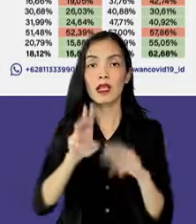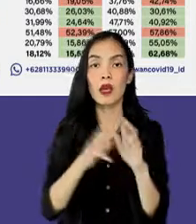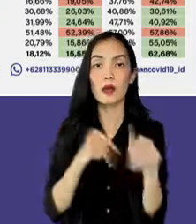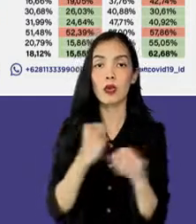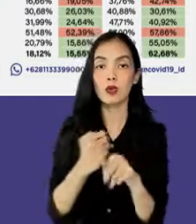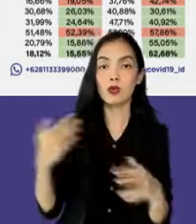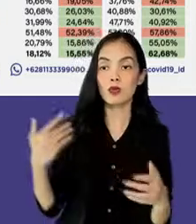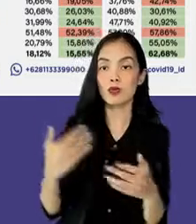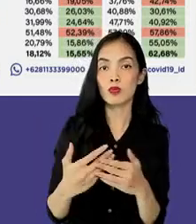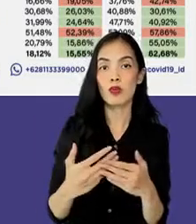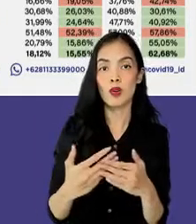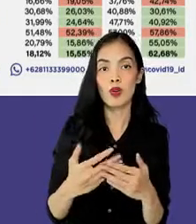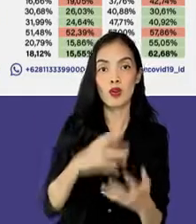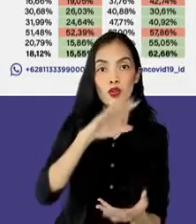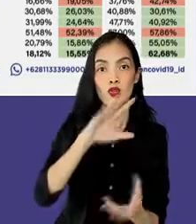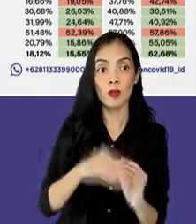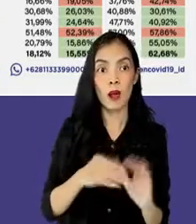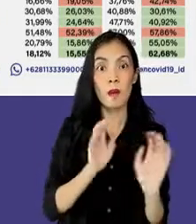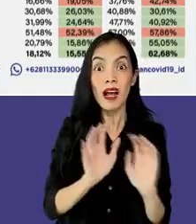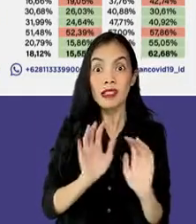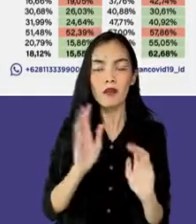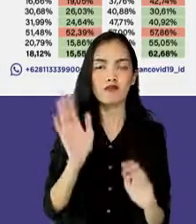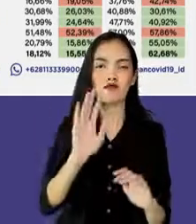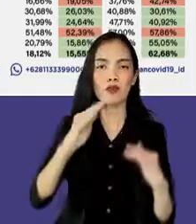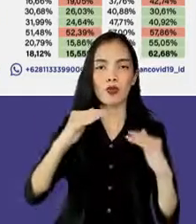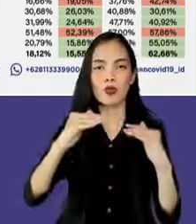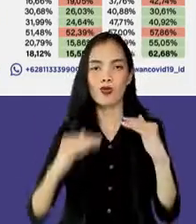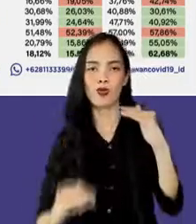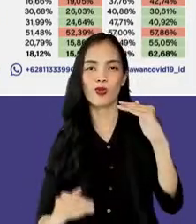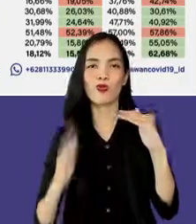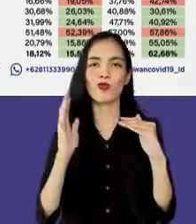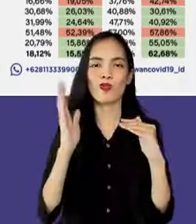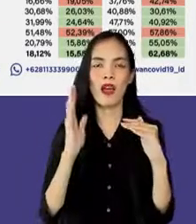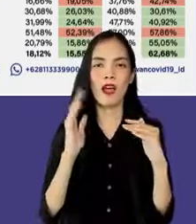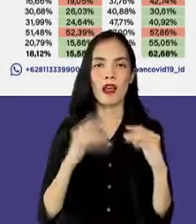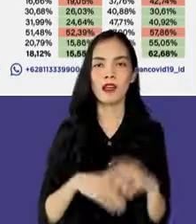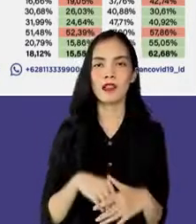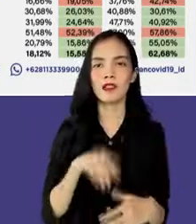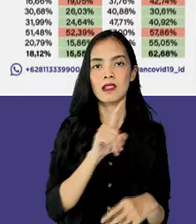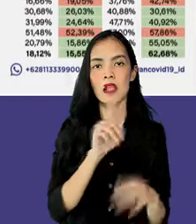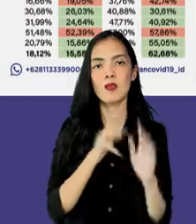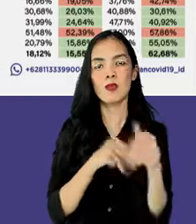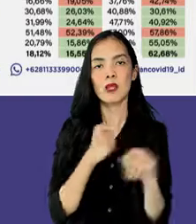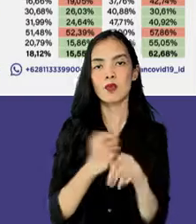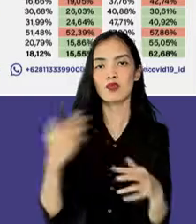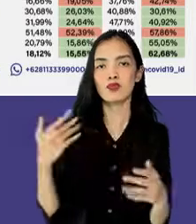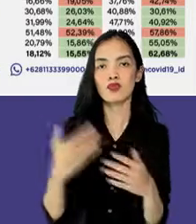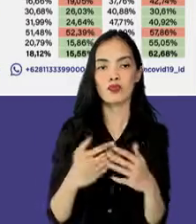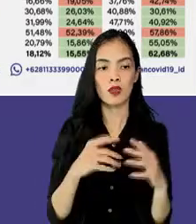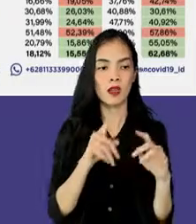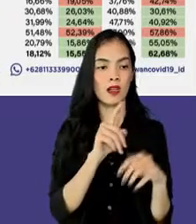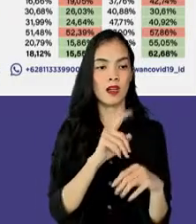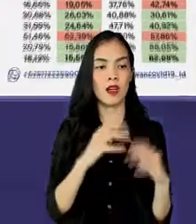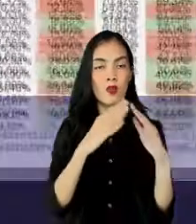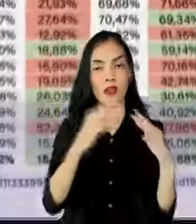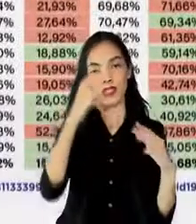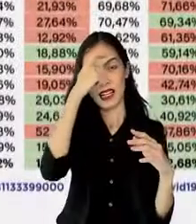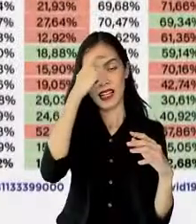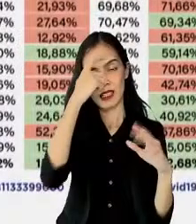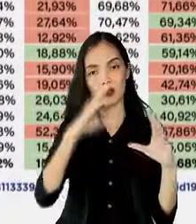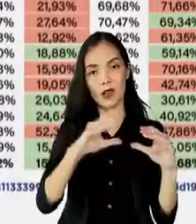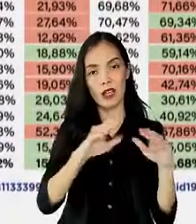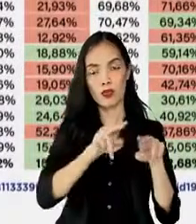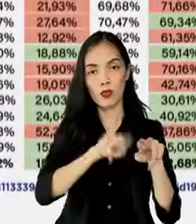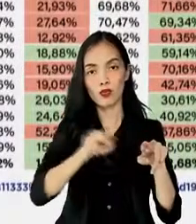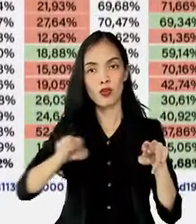telah menunjukkan penurunan bor mingguan yang sempat mencapai 77.com 07 persen